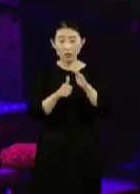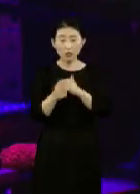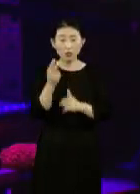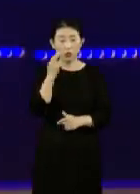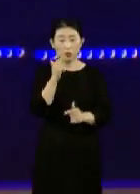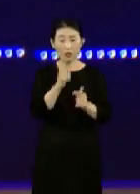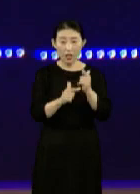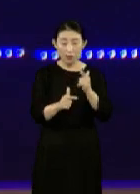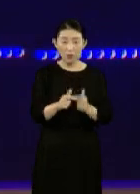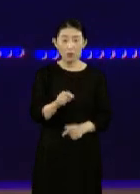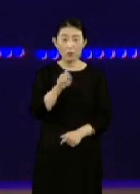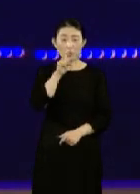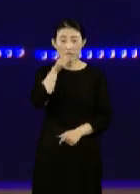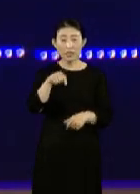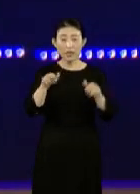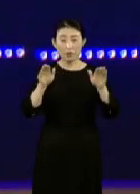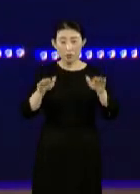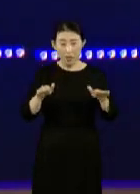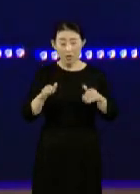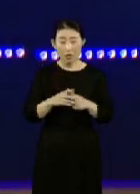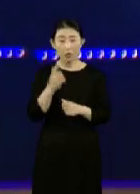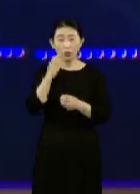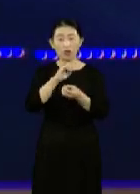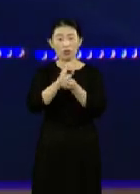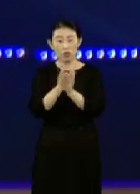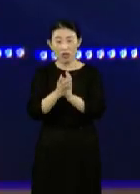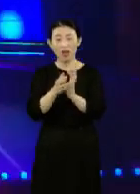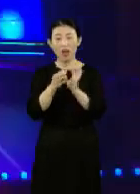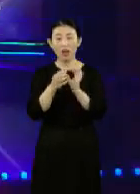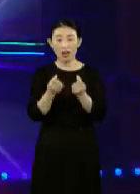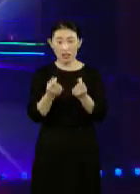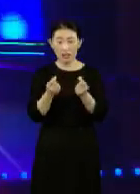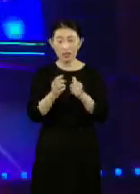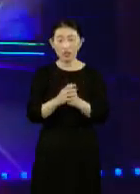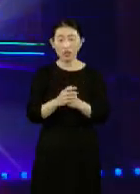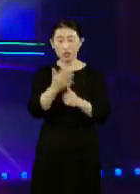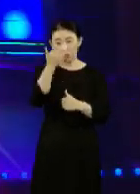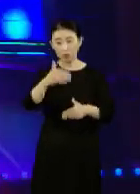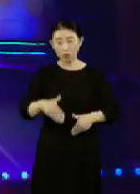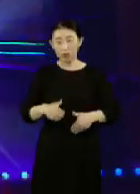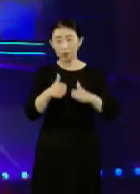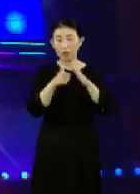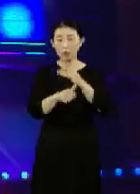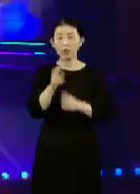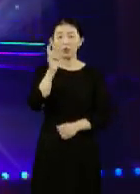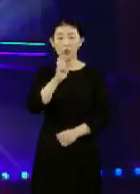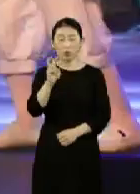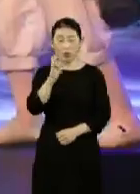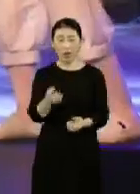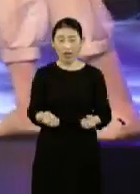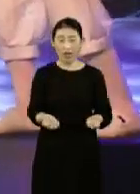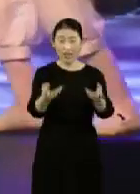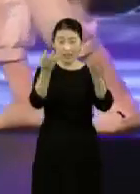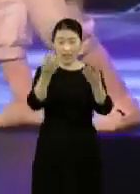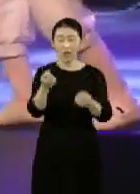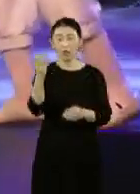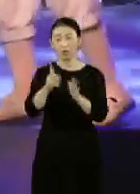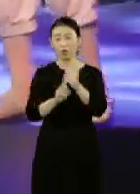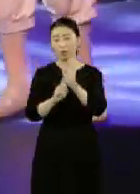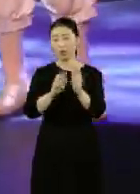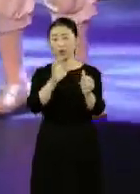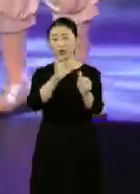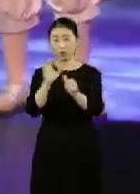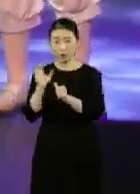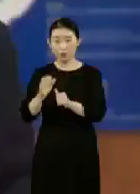참매, 국화 등 충남의 상징물과 함께 충남을 대표하는 노래로 각종 행사와 캠페인 등에 사용될